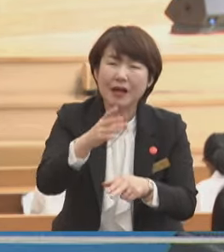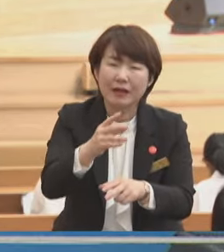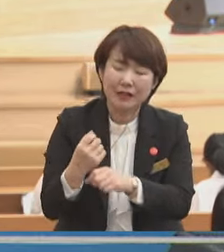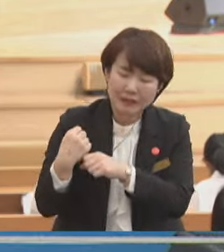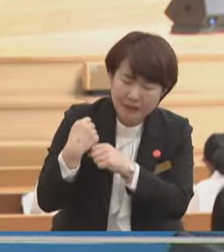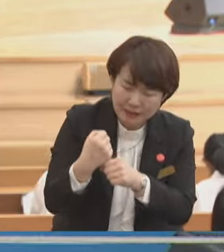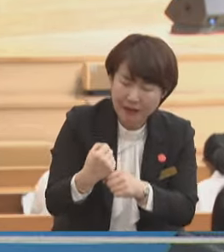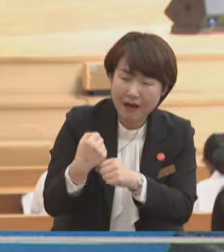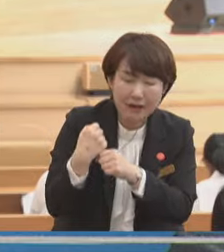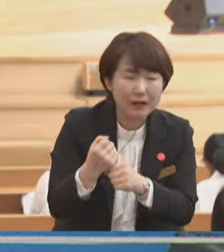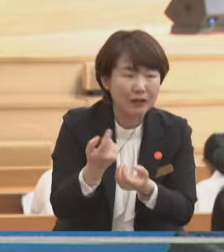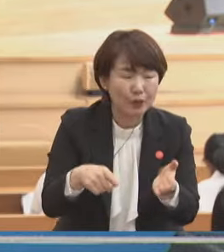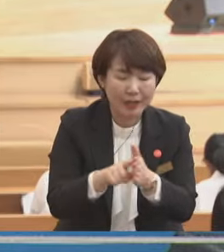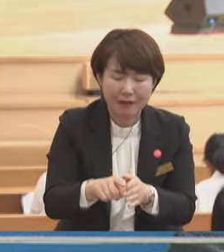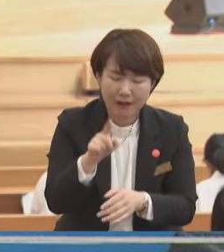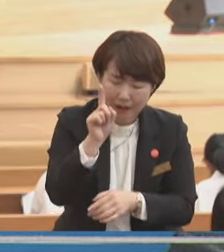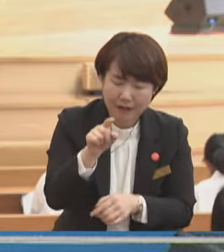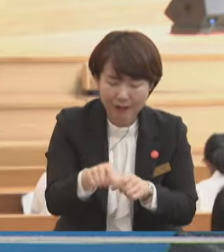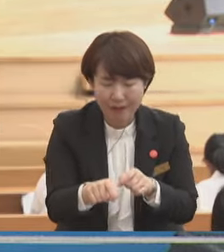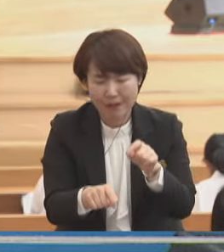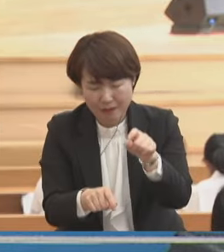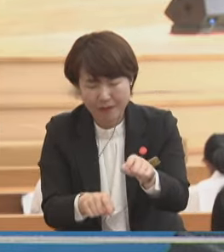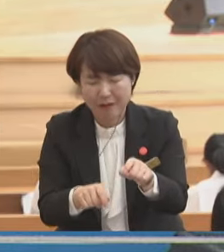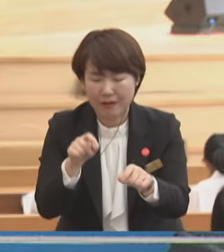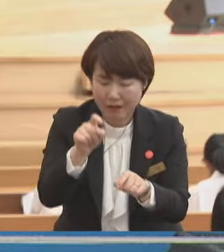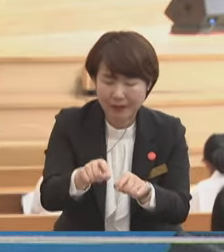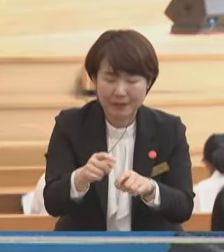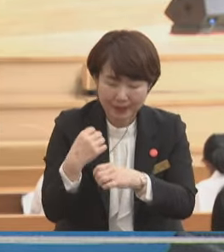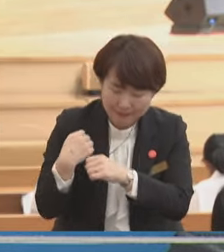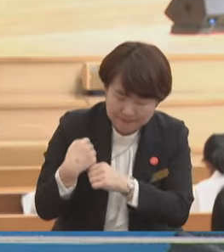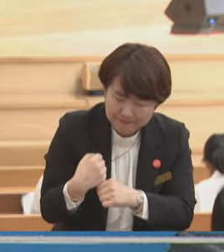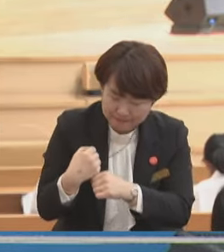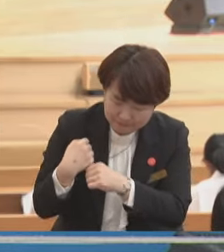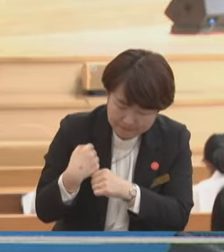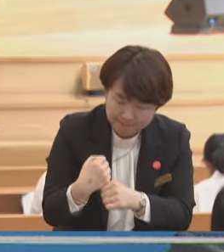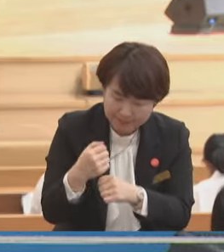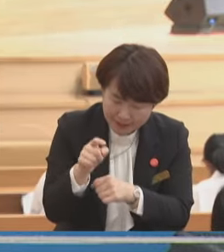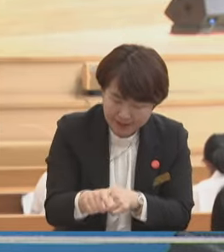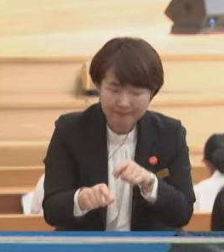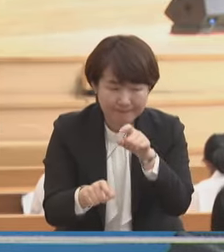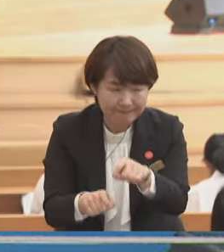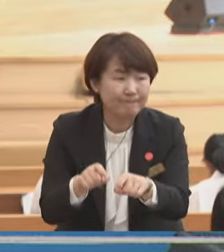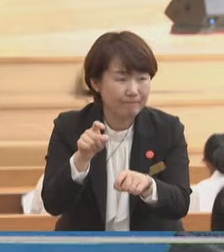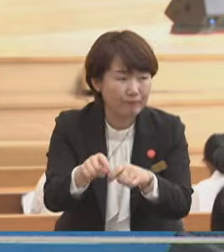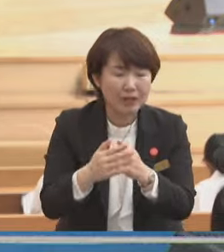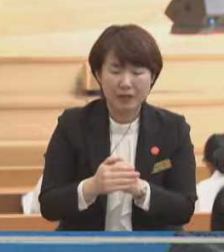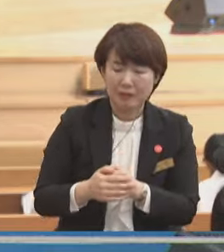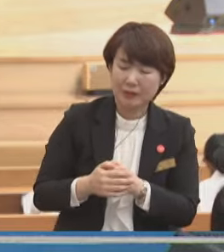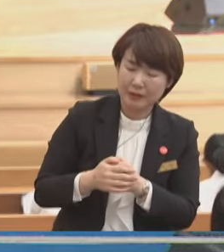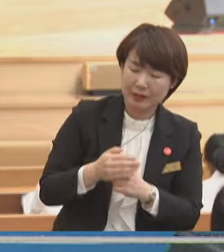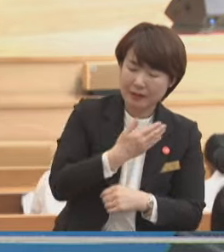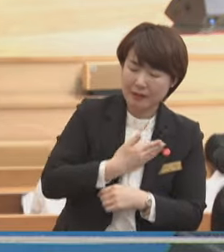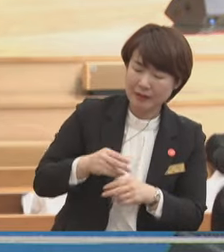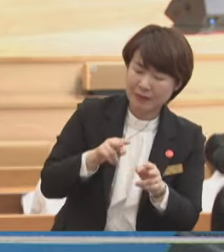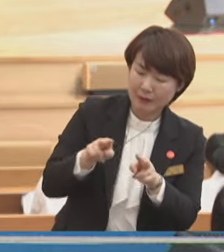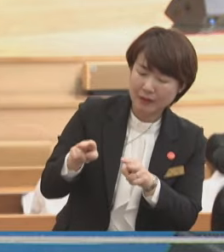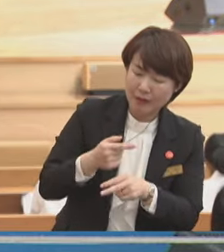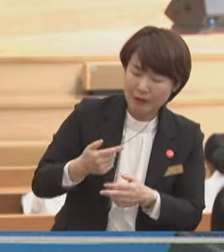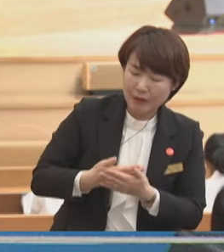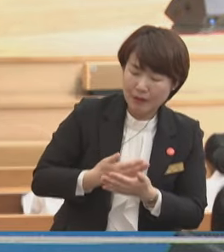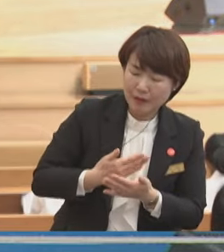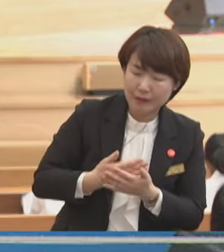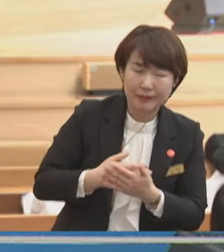향해서 한걸음 한걸음 한걸음 나아가는 그런 상황이었어요 그러니 제자들의 마음이 얼마나 초조했어